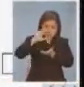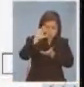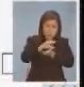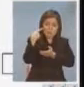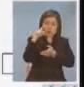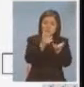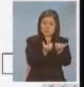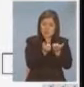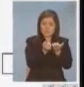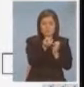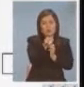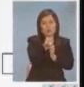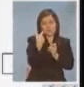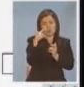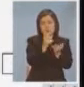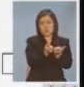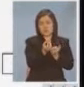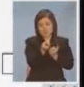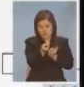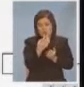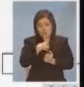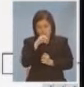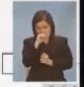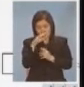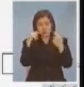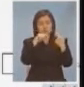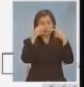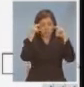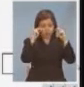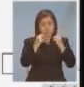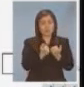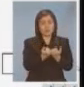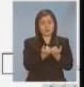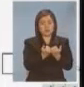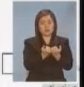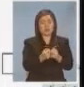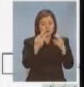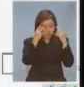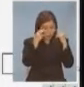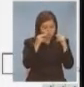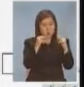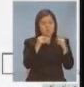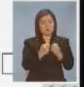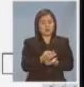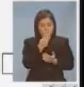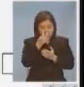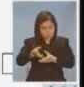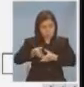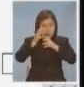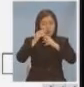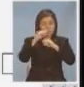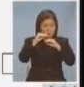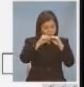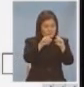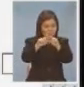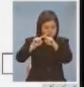บ้านเมืองนั้นมันก็จะมีน้อยเต็มทีดิฉันยังอยากจะเรียนท่านนายกรัฐมนตรีค่ะว่าท่านนายกคงจะต้องกลับมาพิจารณาเรื่องของโครงการ